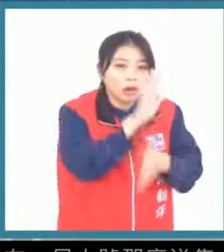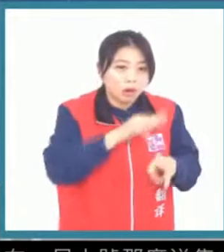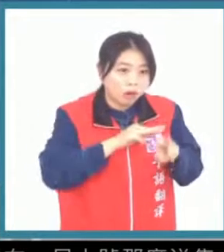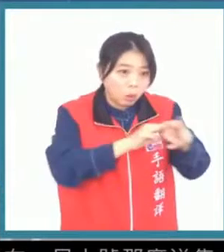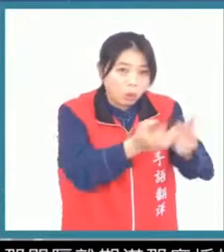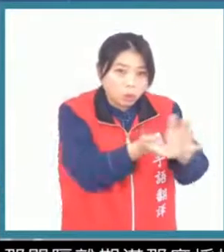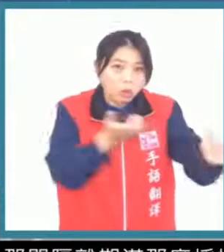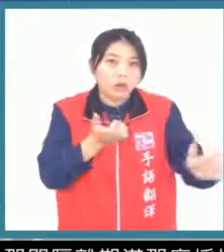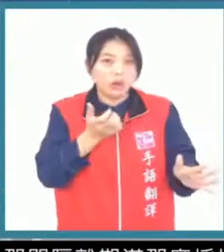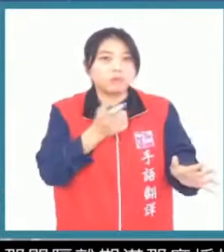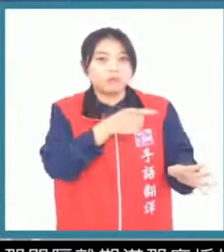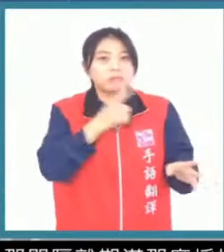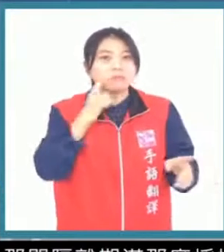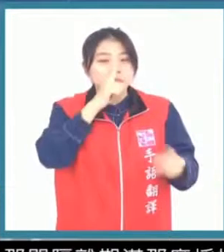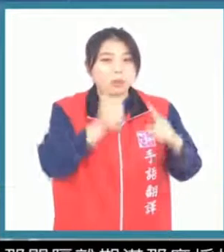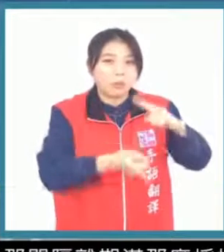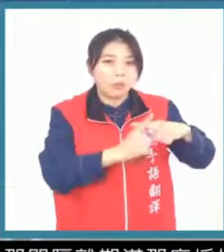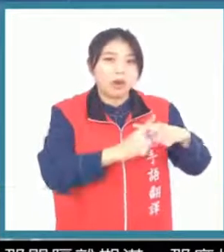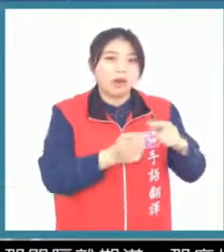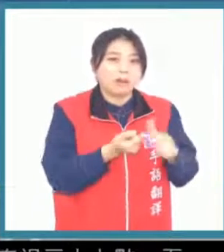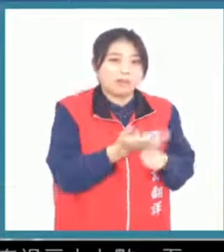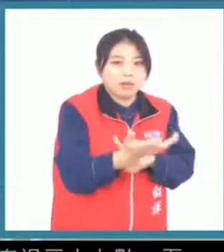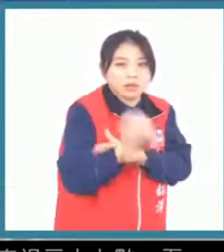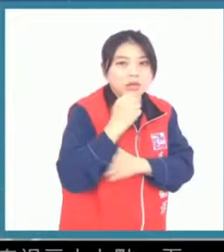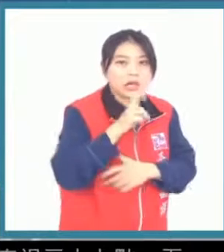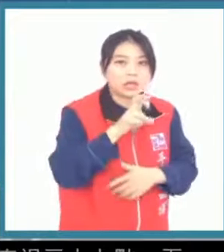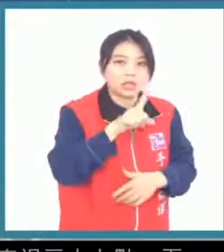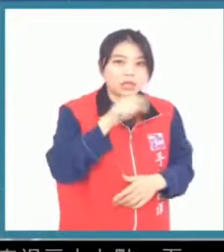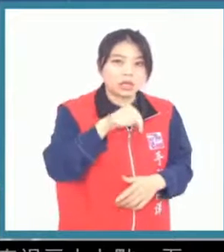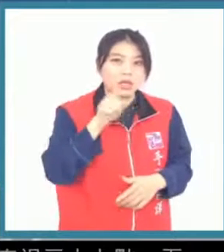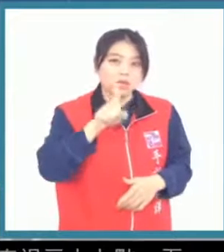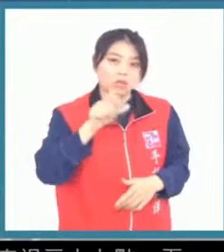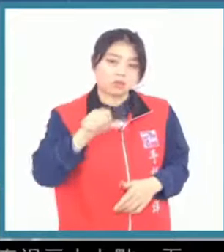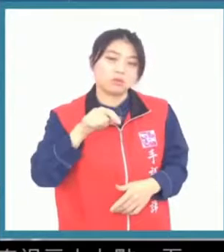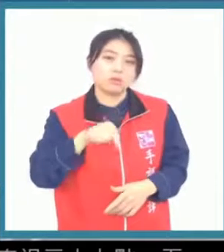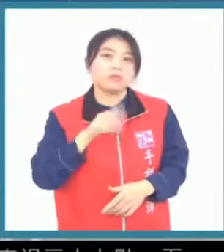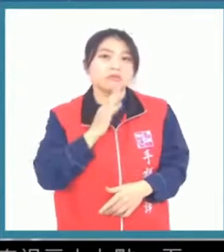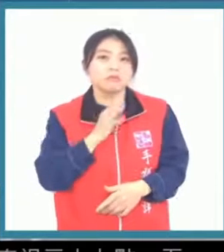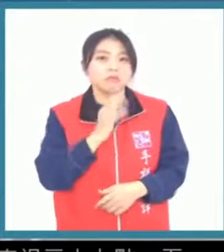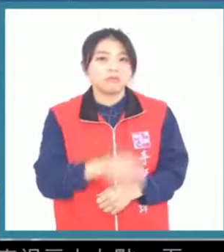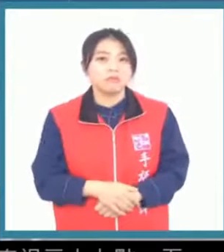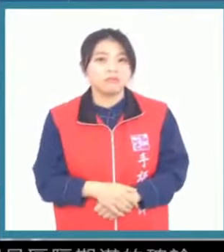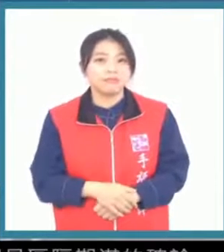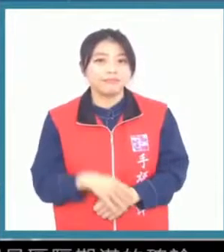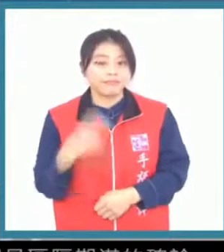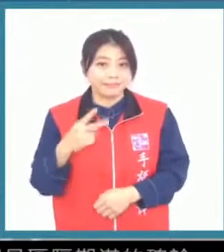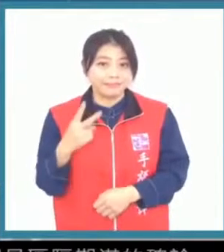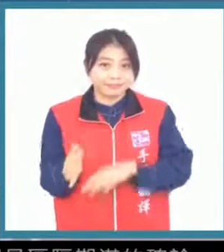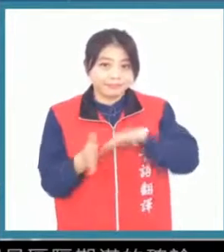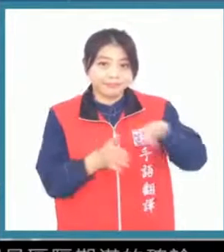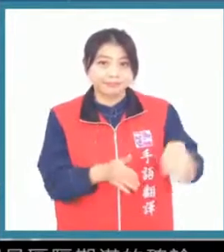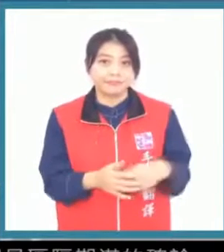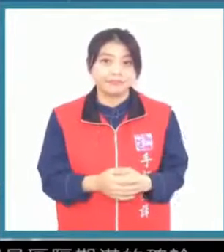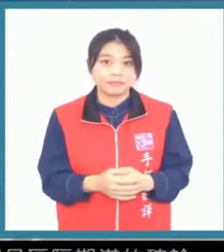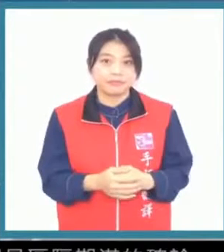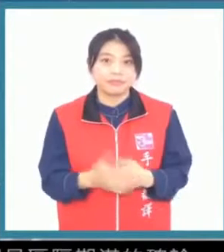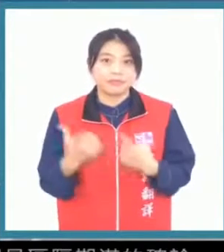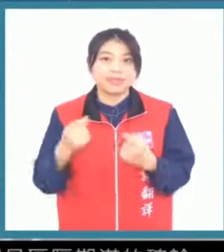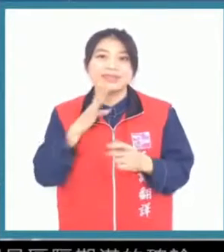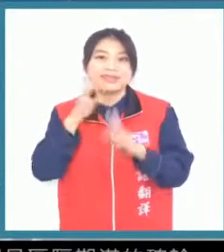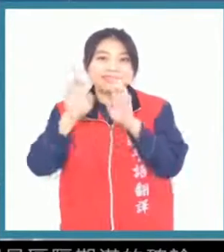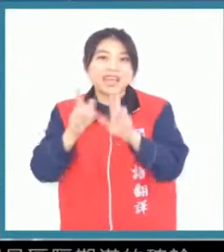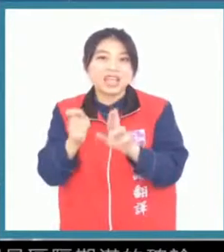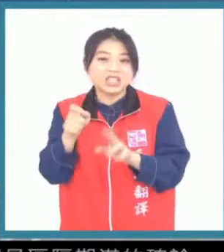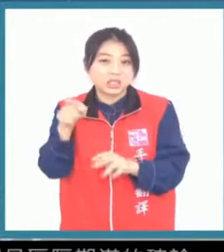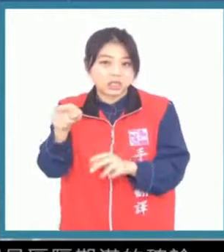是 27.15，这个是居隔期满的确诊。另外一个也是弘智电子职场的